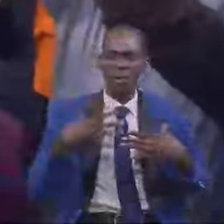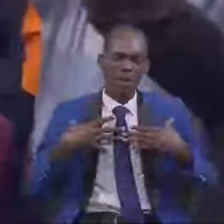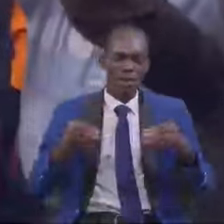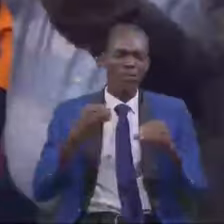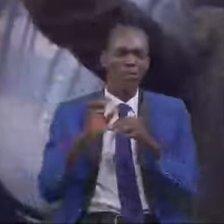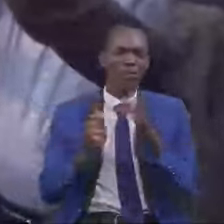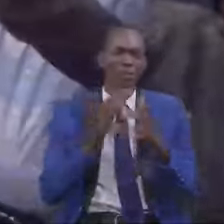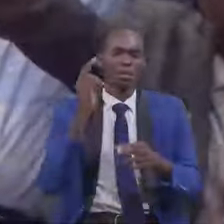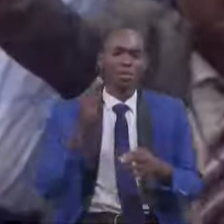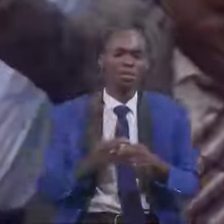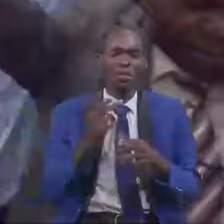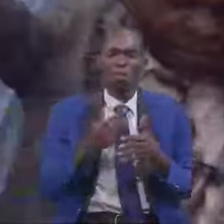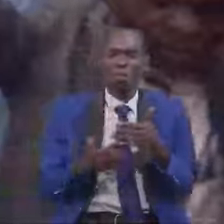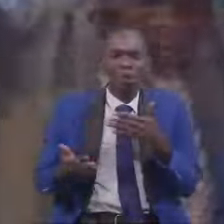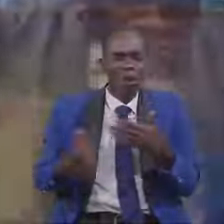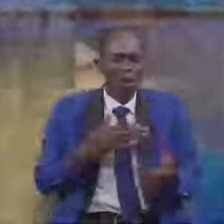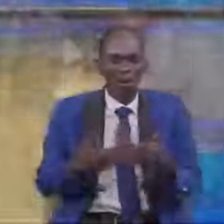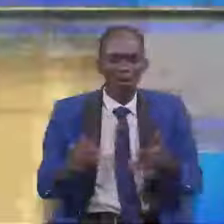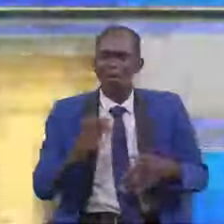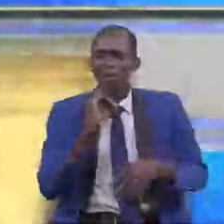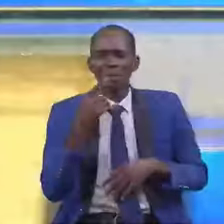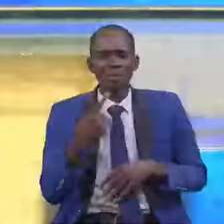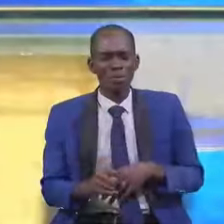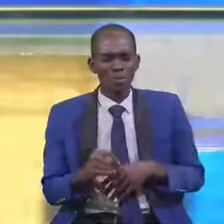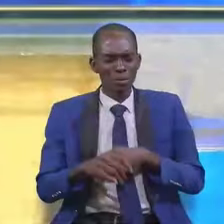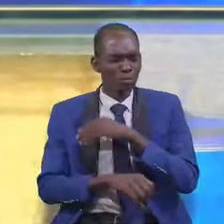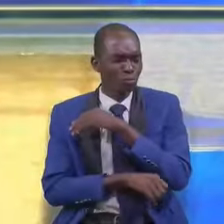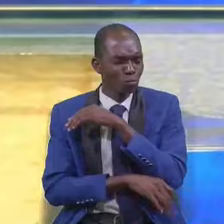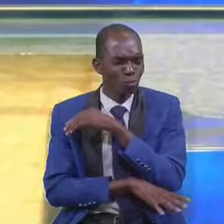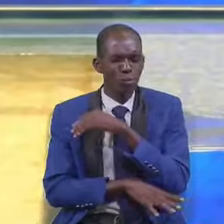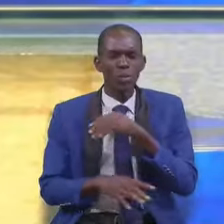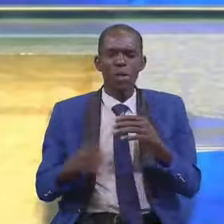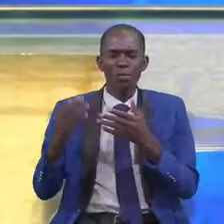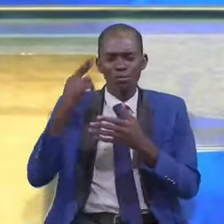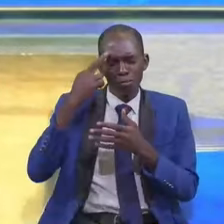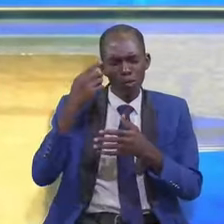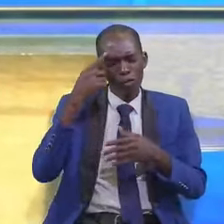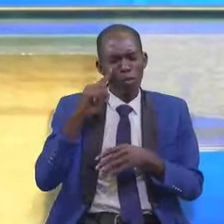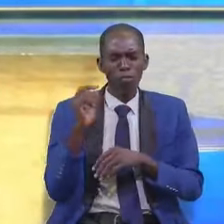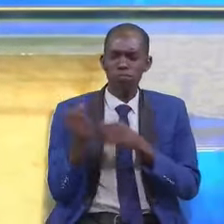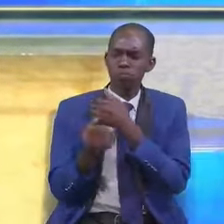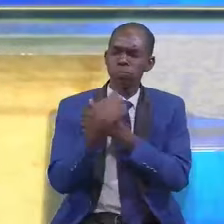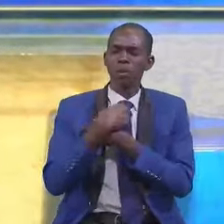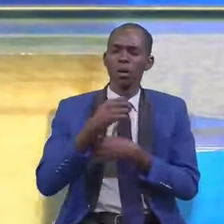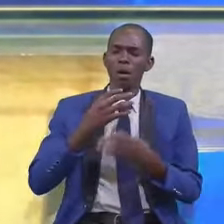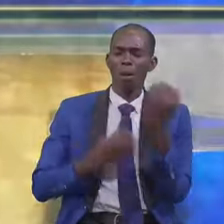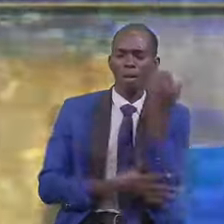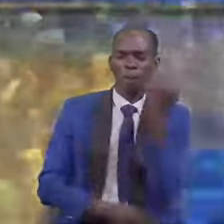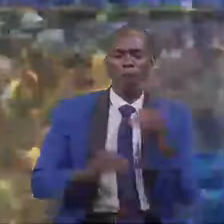Quelle que soit la cause de l'échec, de la pauvreté en vous, je déracine la chose là maintenant.